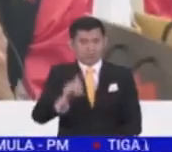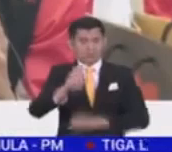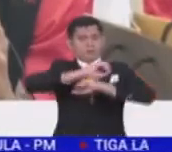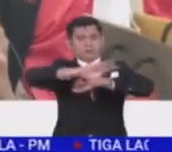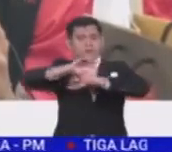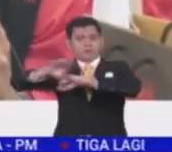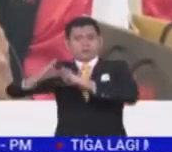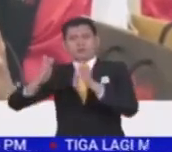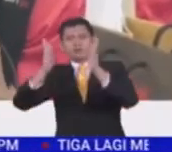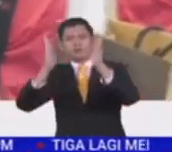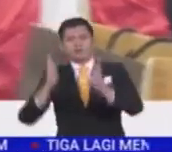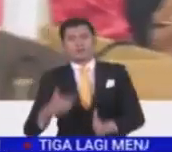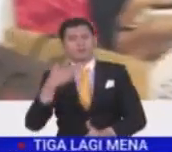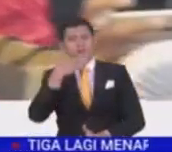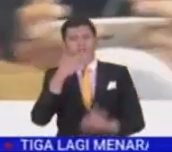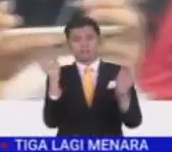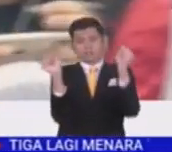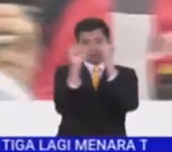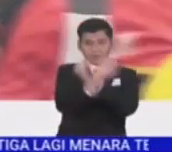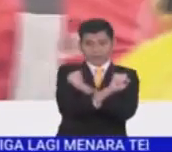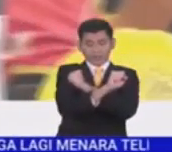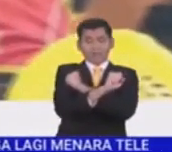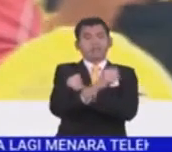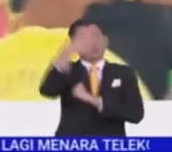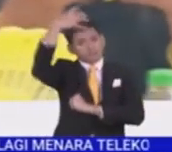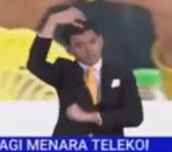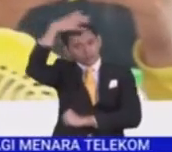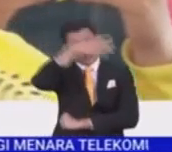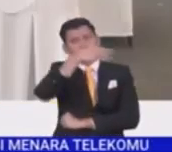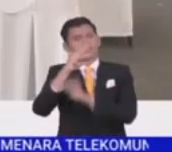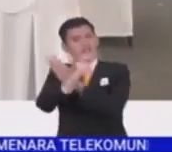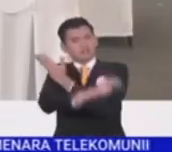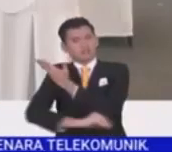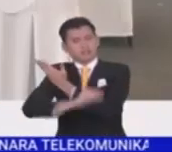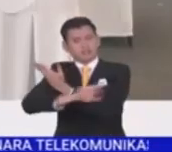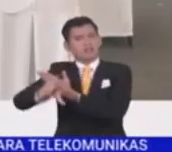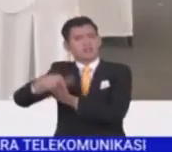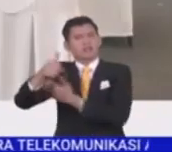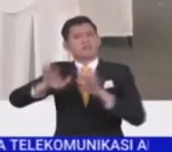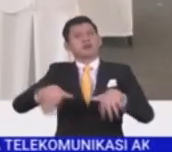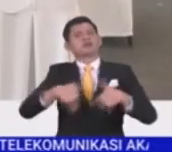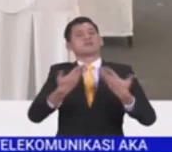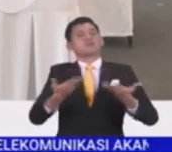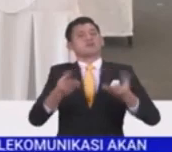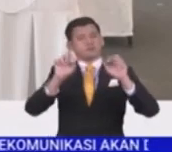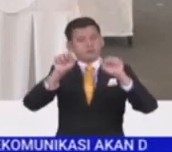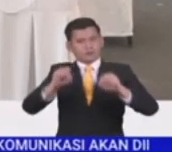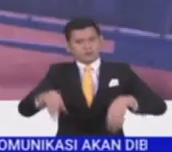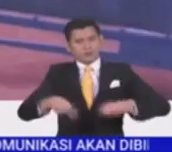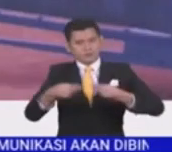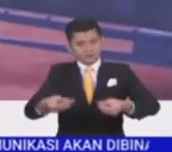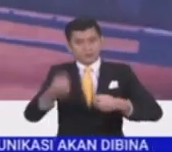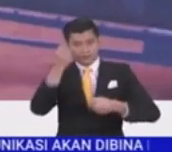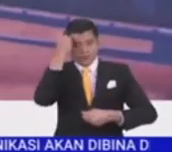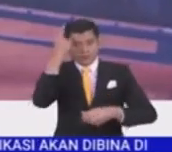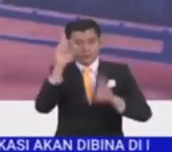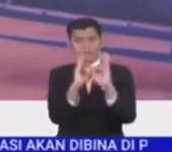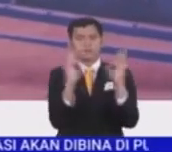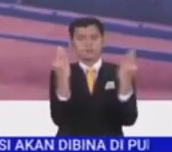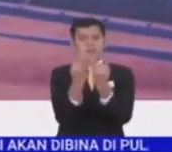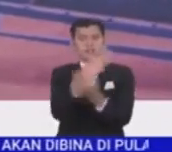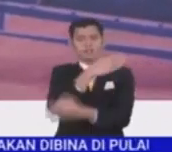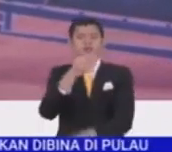kalangan para belia. Cabaran kita di Selangor ini juga di negeri-negeri lain adalah bagaimana nak fahamkan kepada keluarga, ibu